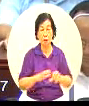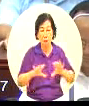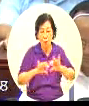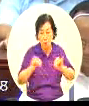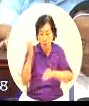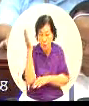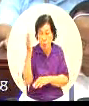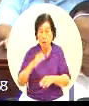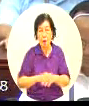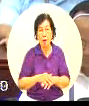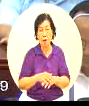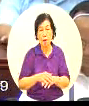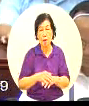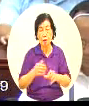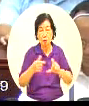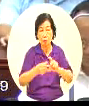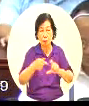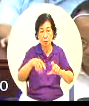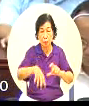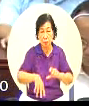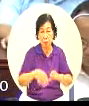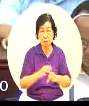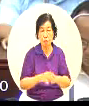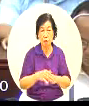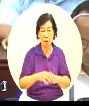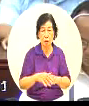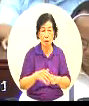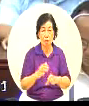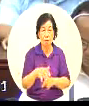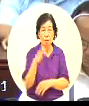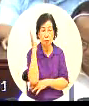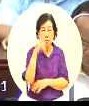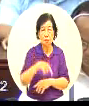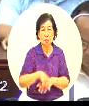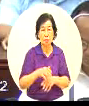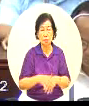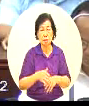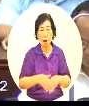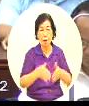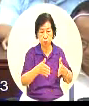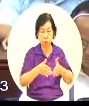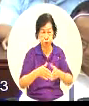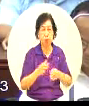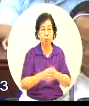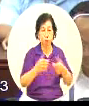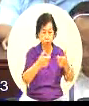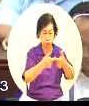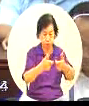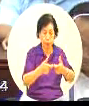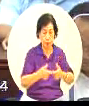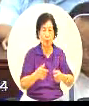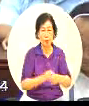是会以为开发康轨，这那其户需要，当然我们会配合来继续争取嘛哈。